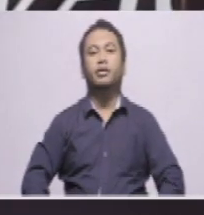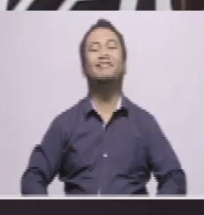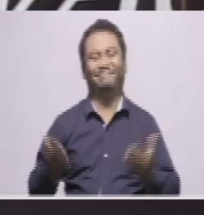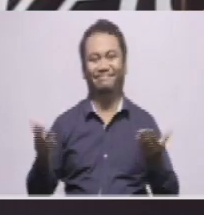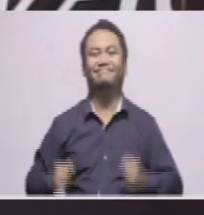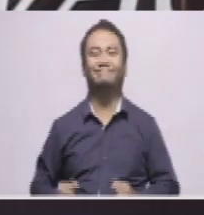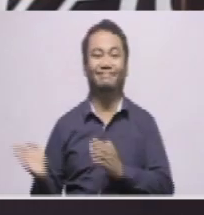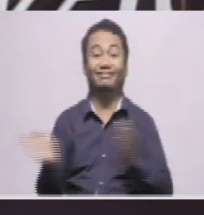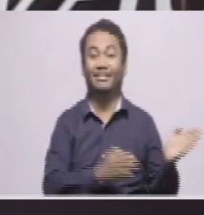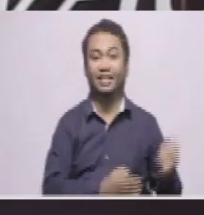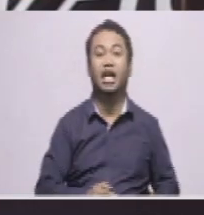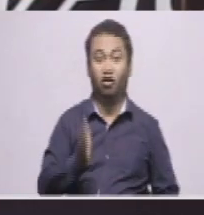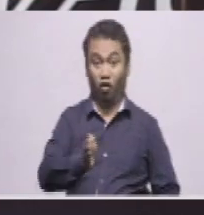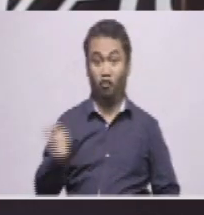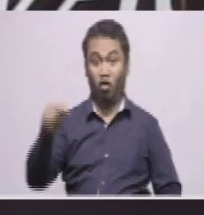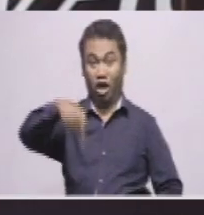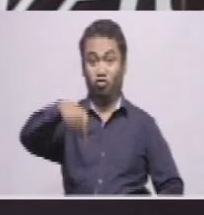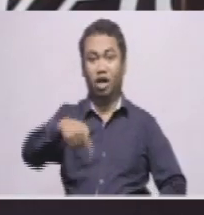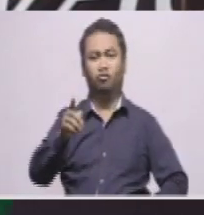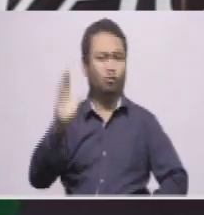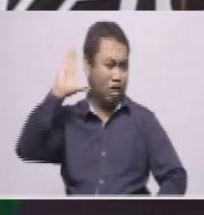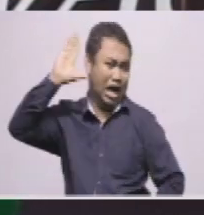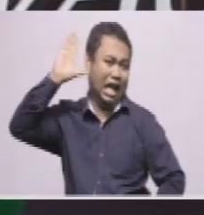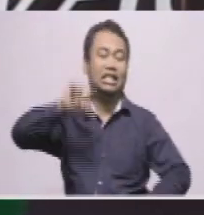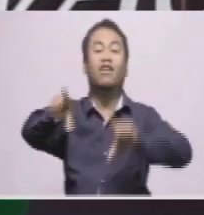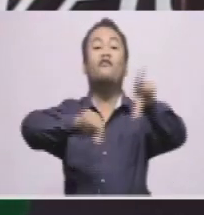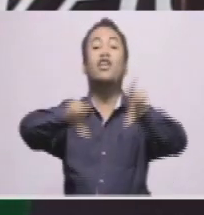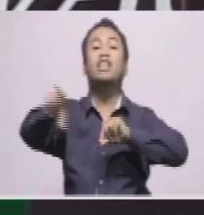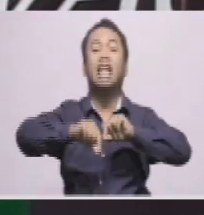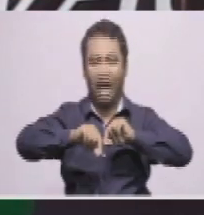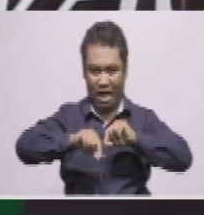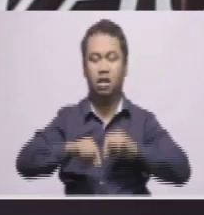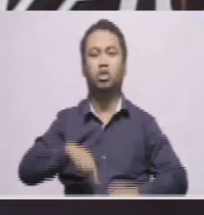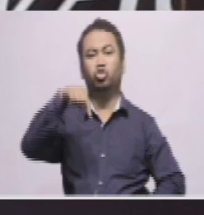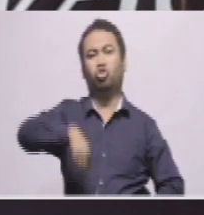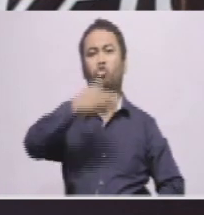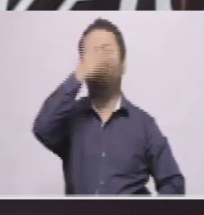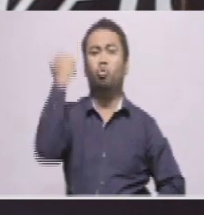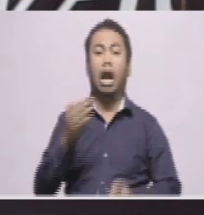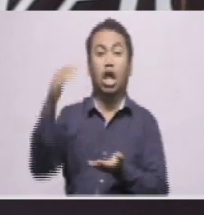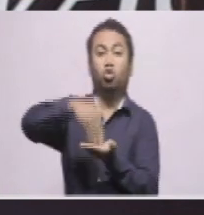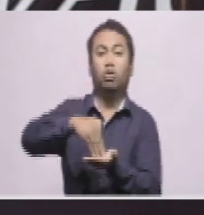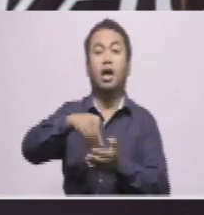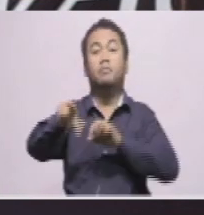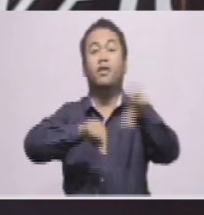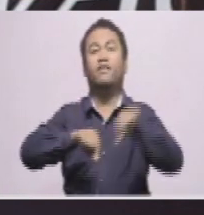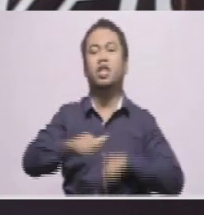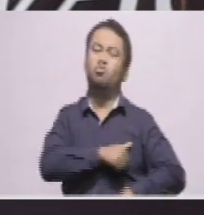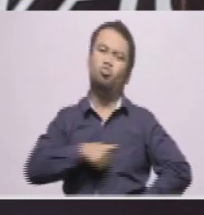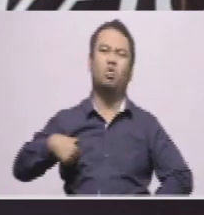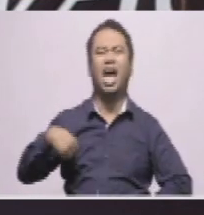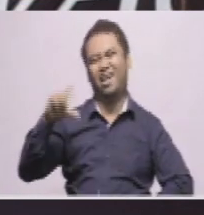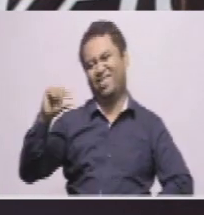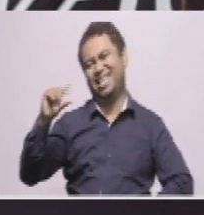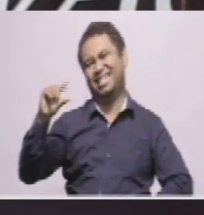Iompana misimisiko kwa mni 50 anana chanmu ni fampalalambo vau mbula ambante ambani nita pavichia nire wa pfidia tamniti ya